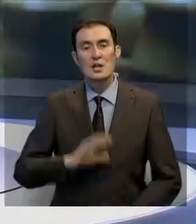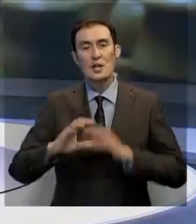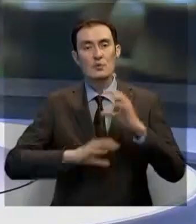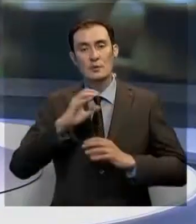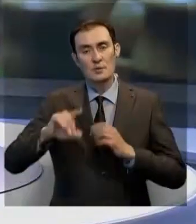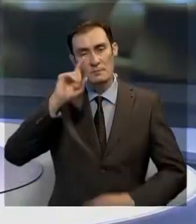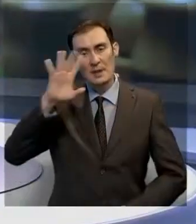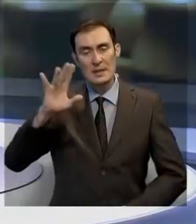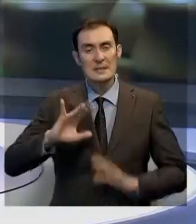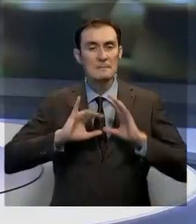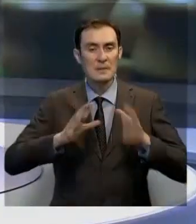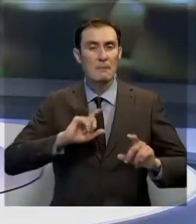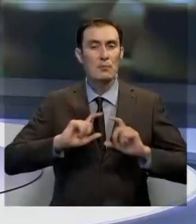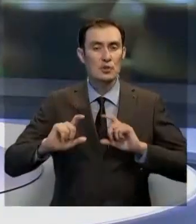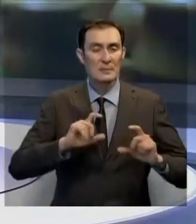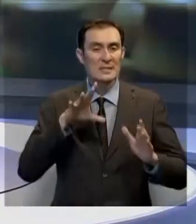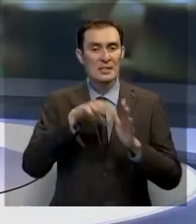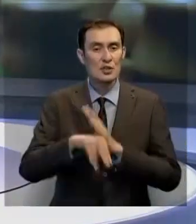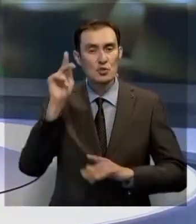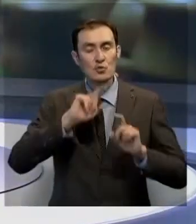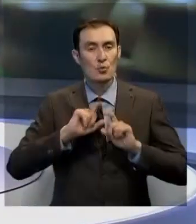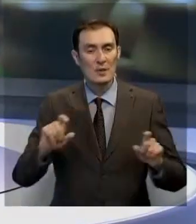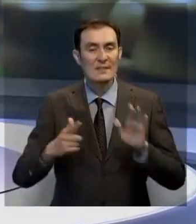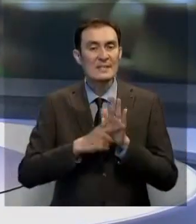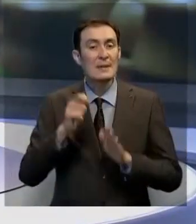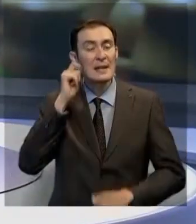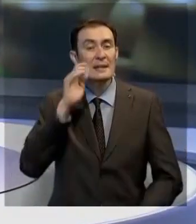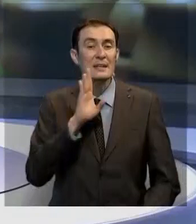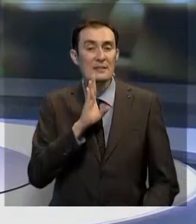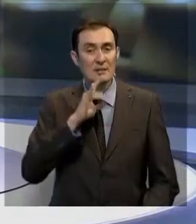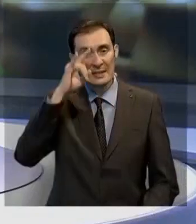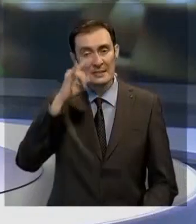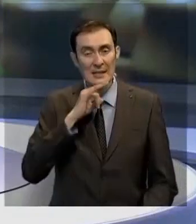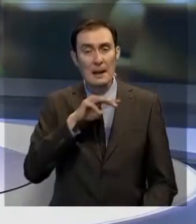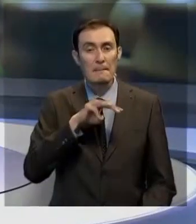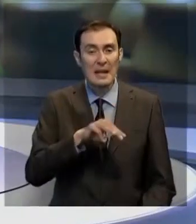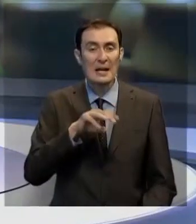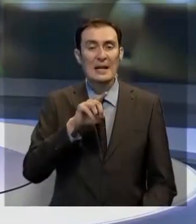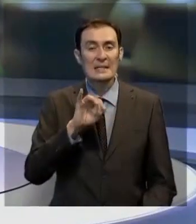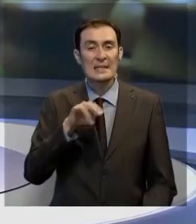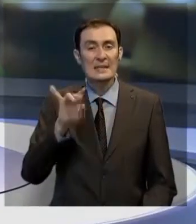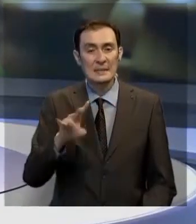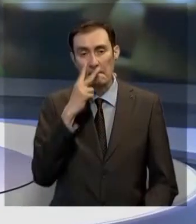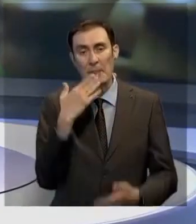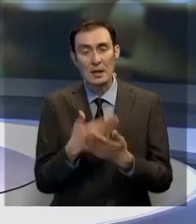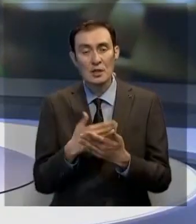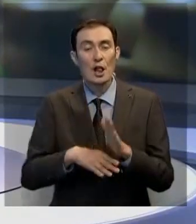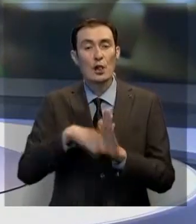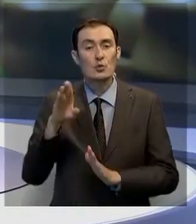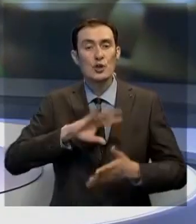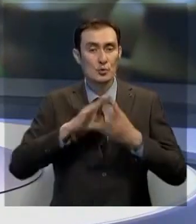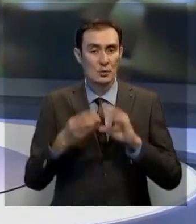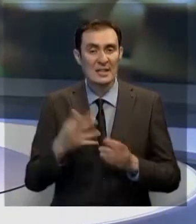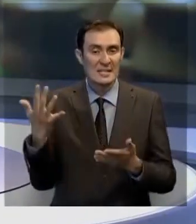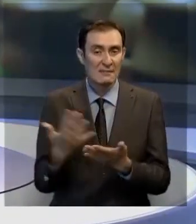На международном чемпионате мира по шахматам среди школьников 7-летняя казахстанка Малика Зиядин показала лучшие